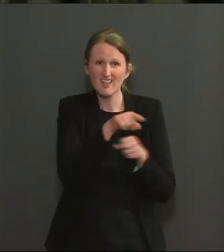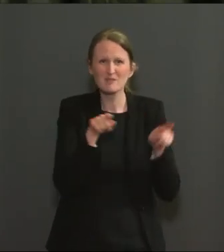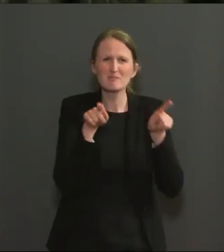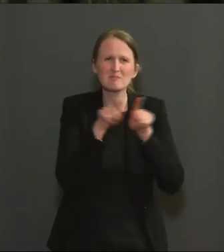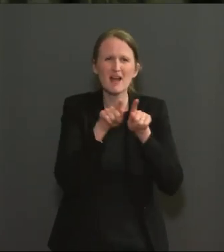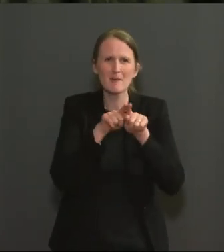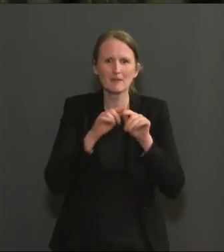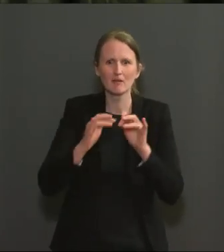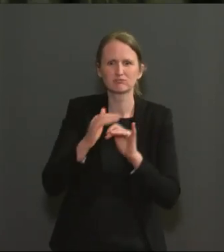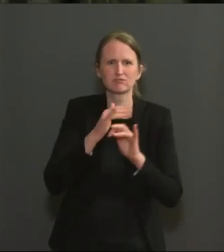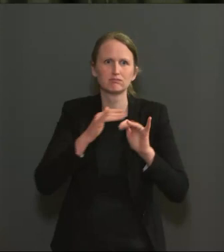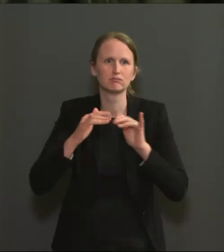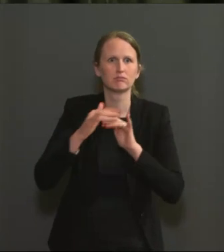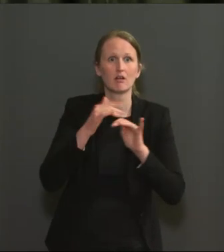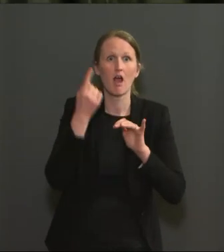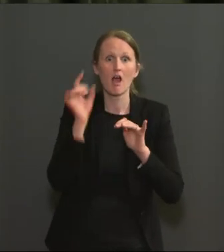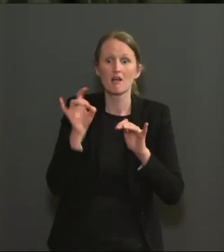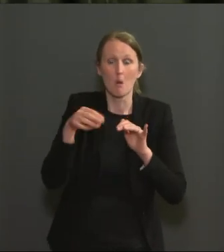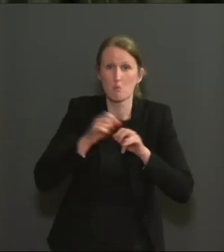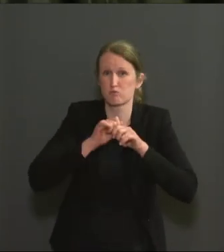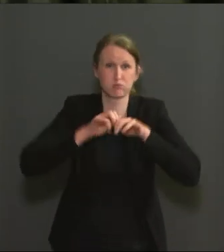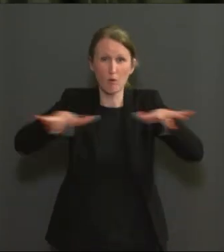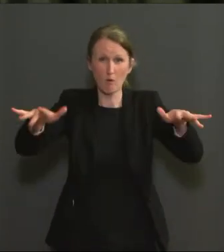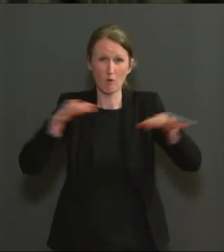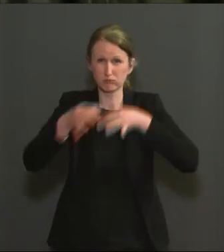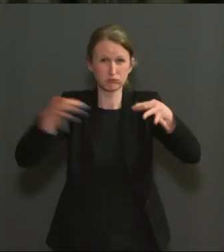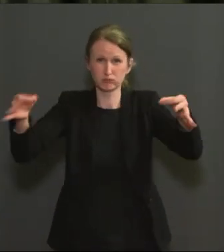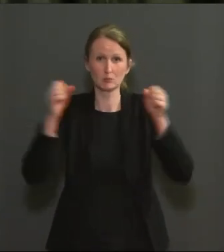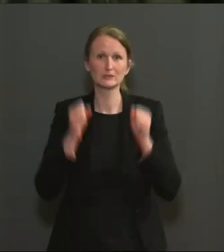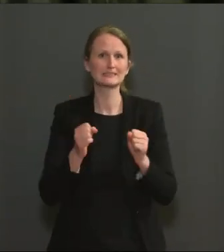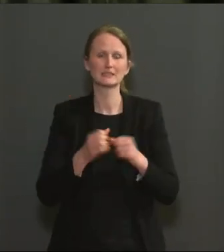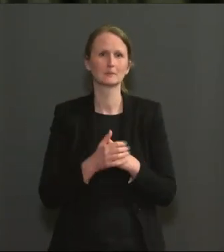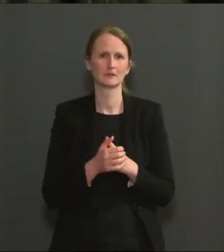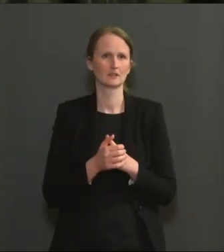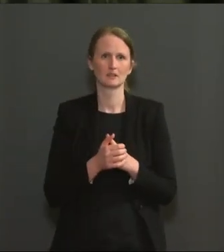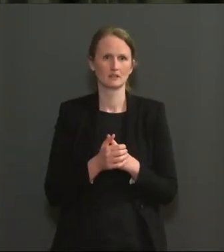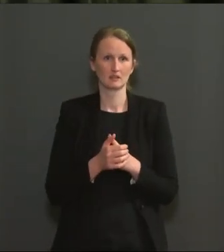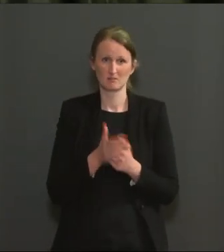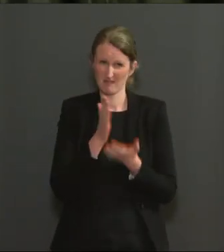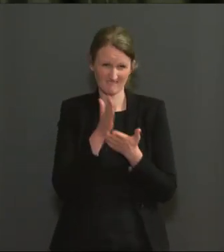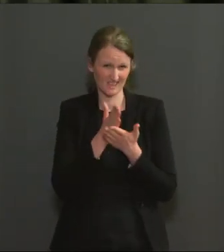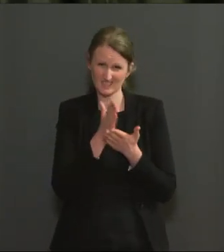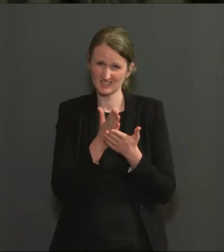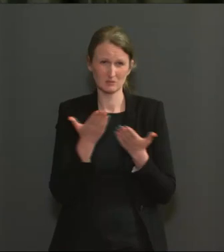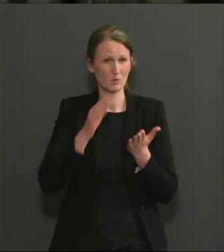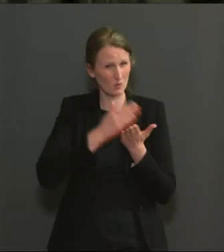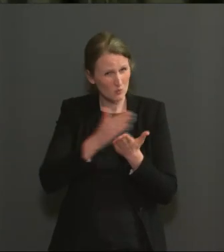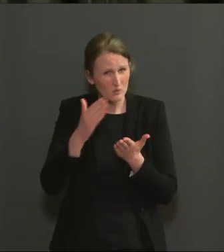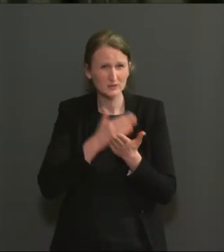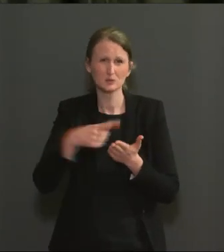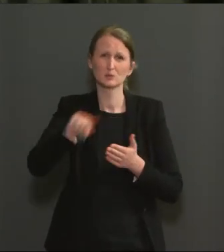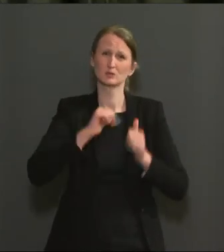repart la bataille n'est pas encore gagnée il n'y a qu'une seule façon de maîtriser le virus c'est de respecter les mesures